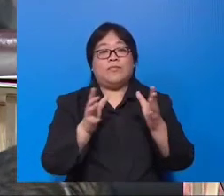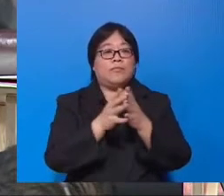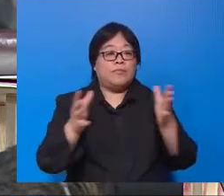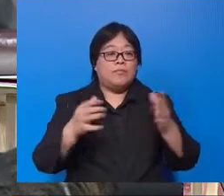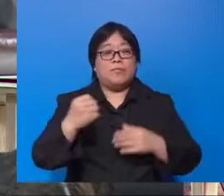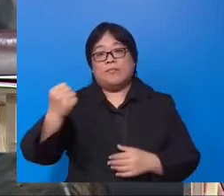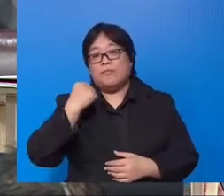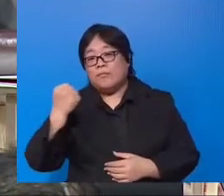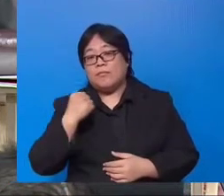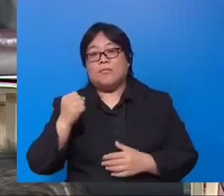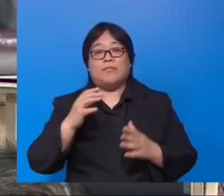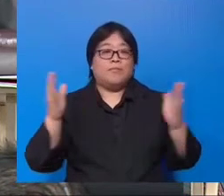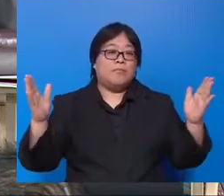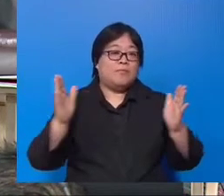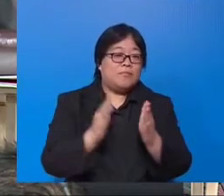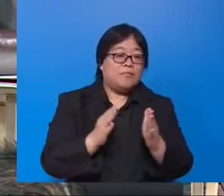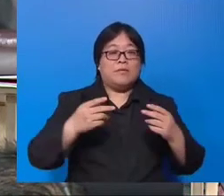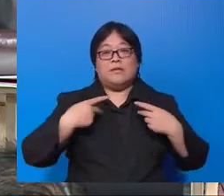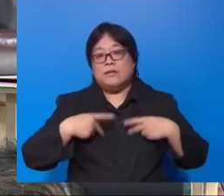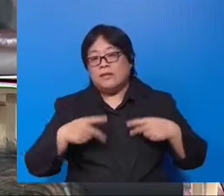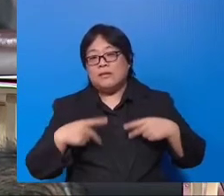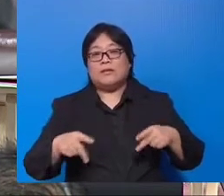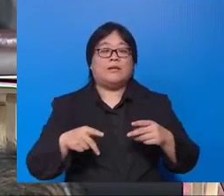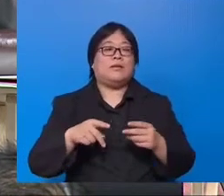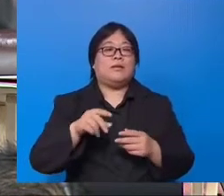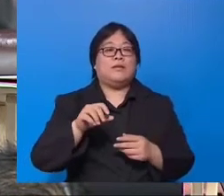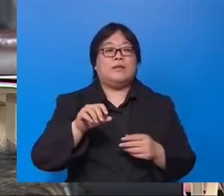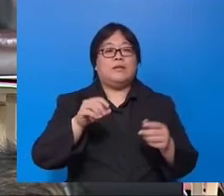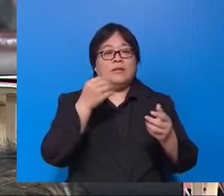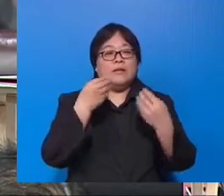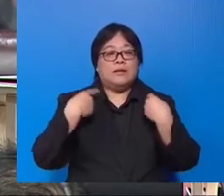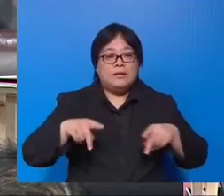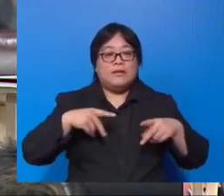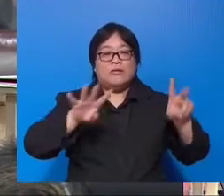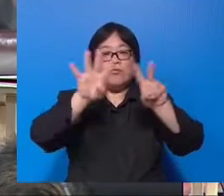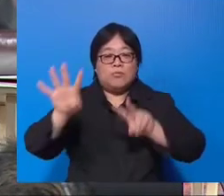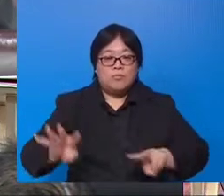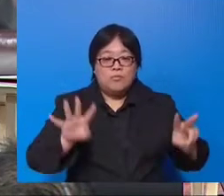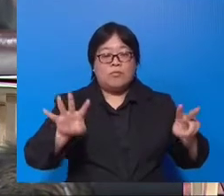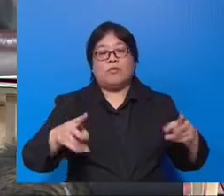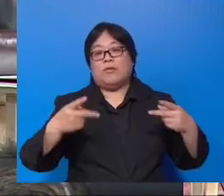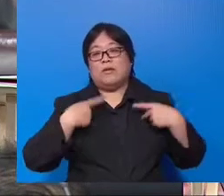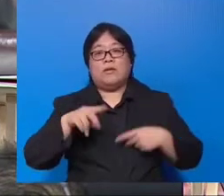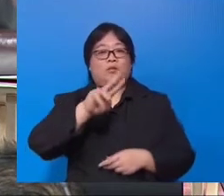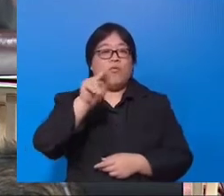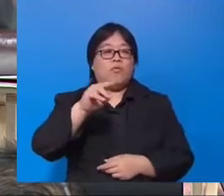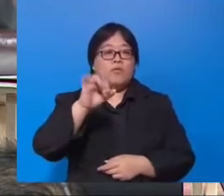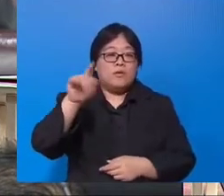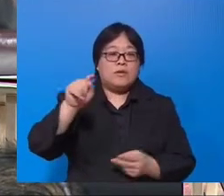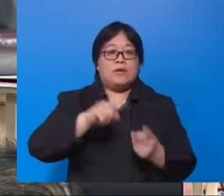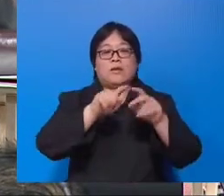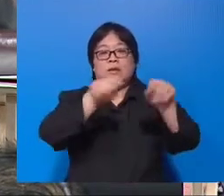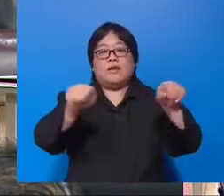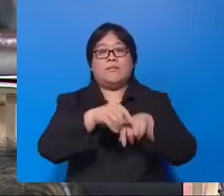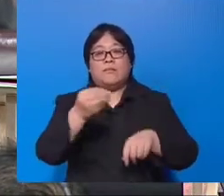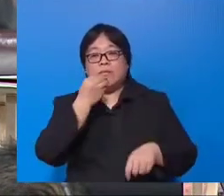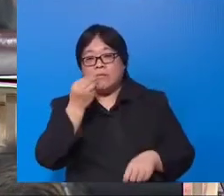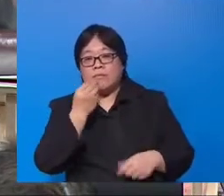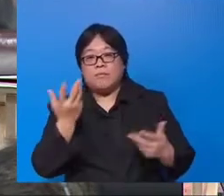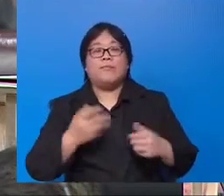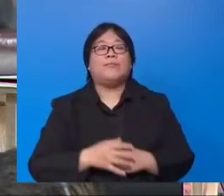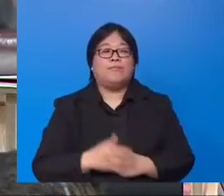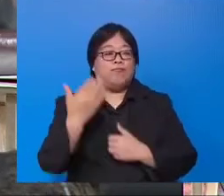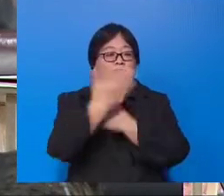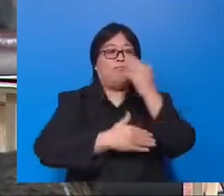Pasa Pasa Pasa Mini kedai seperti kedua pack Ayo kita kunci tentang premis makanan setiap masa di seluruh